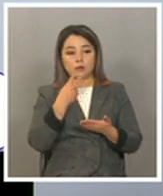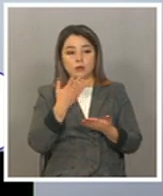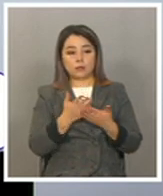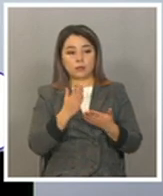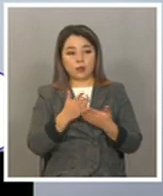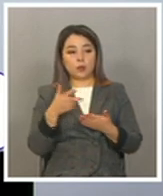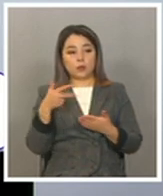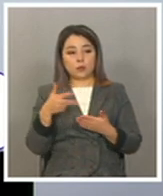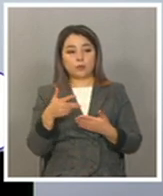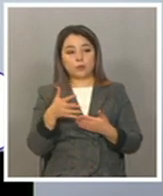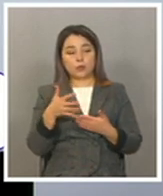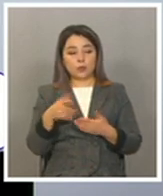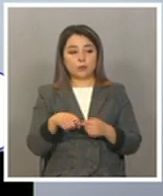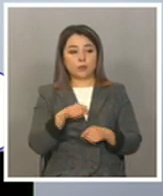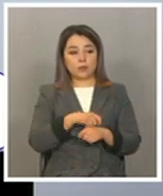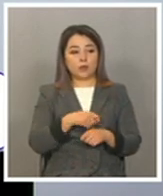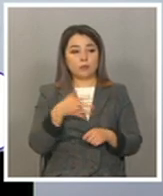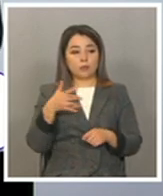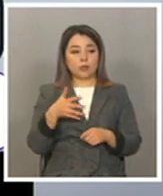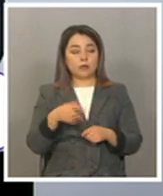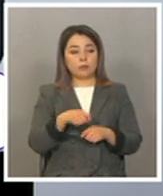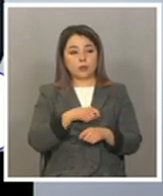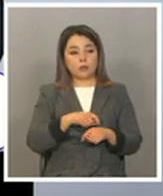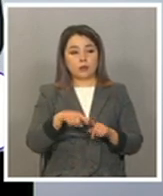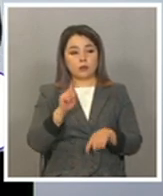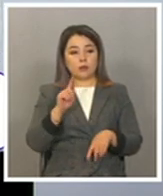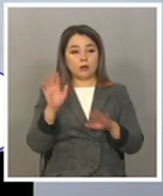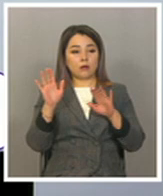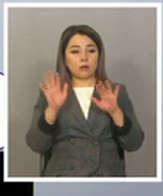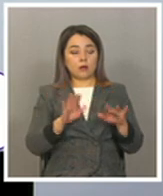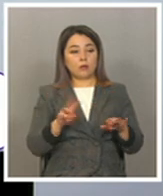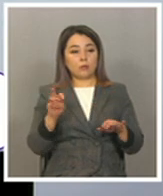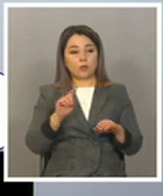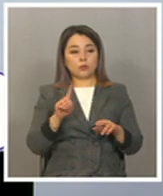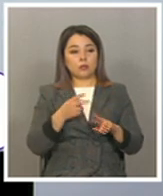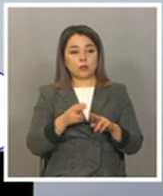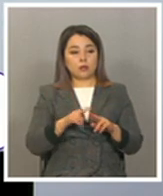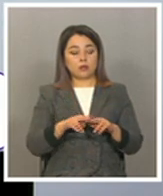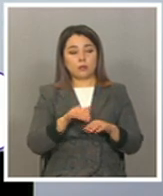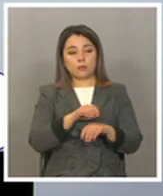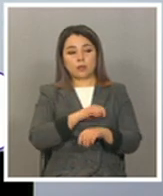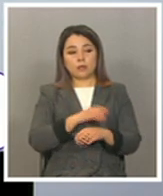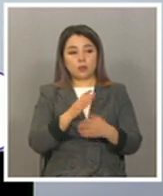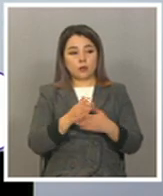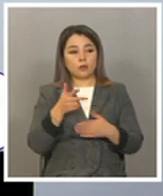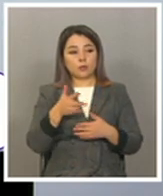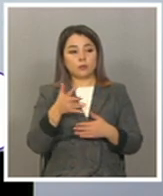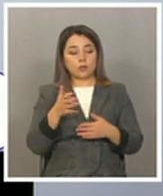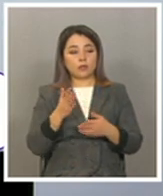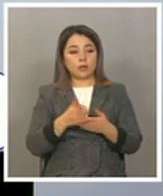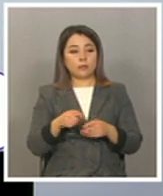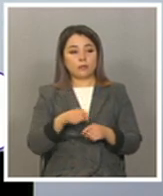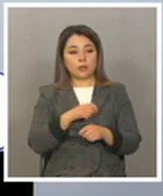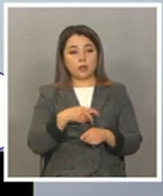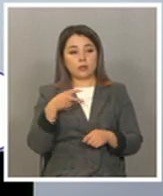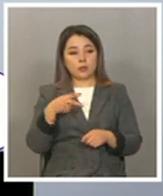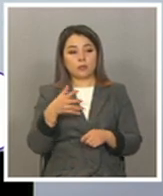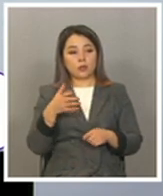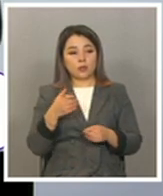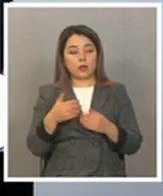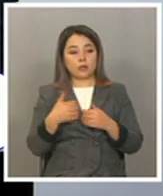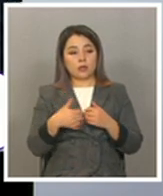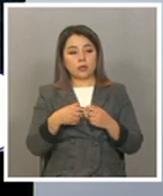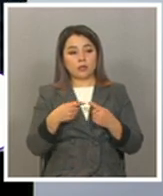отырсаңыздар, 3500 метр мен 5000 метр аралығында қар мен мұздықтар белдеуі, 3500 метр мен 2500 метр